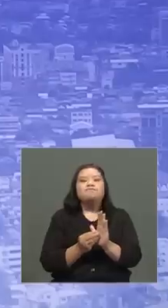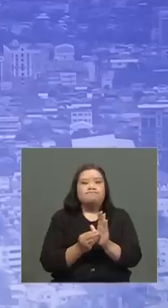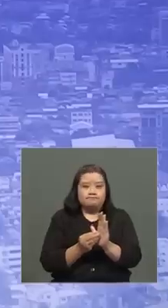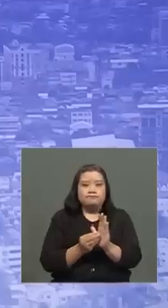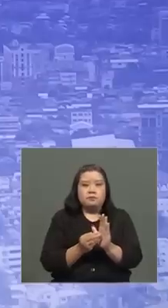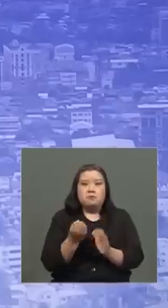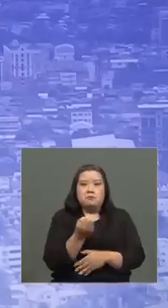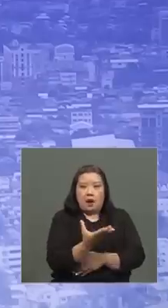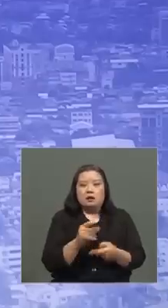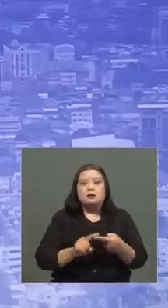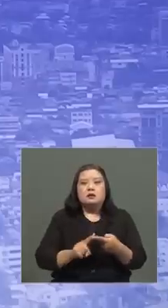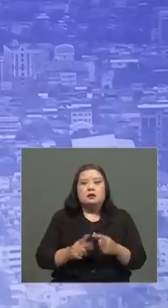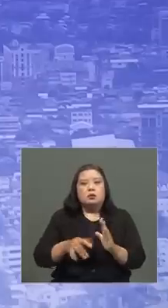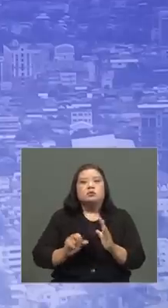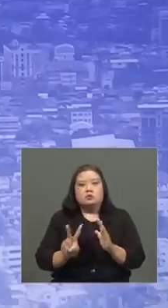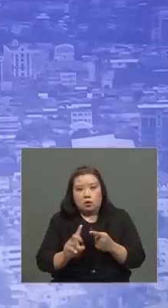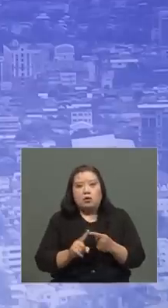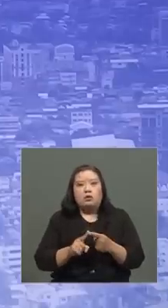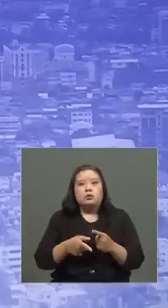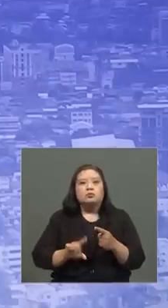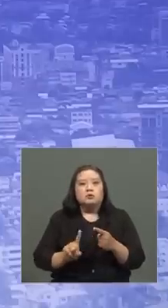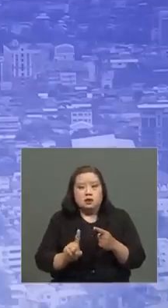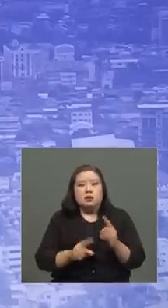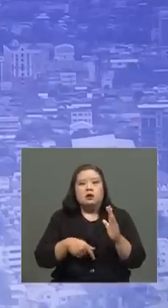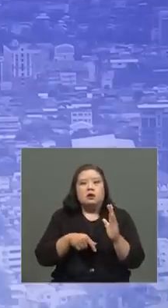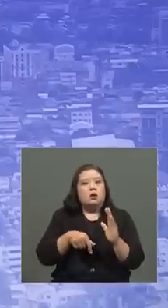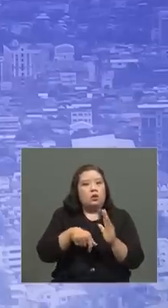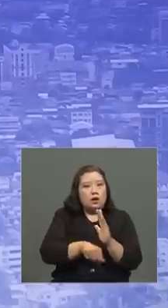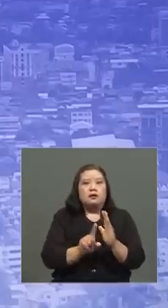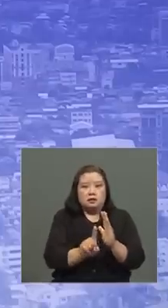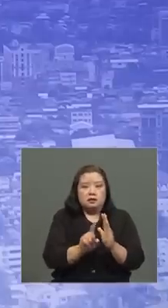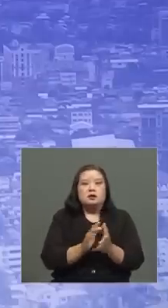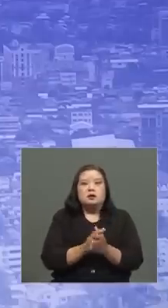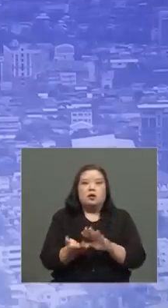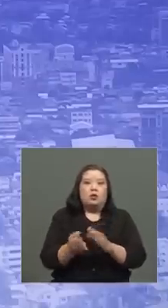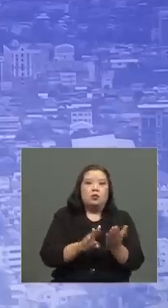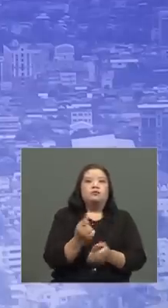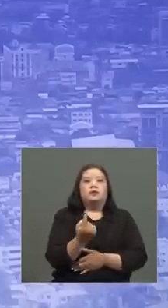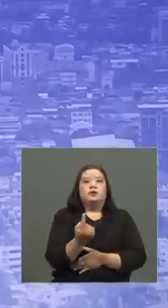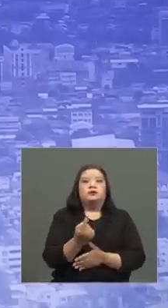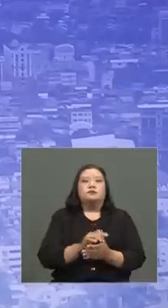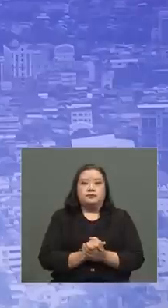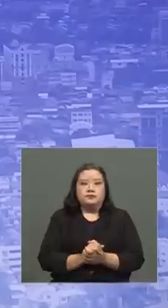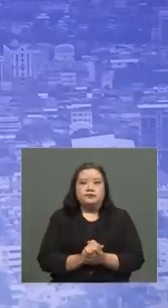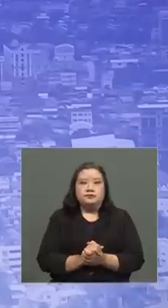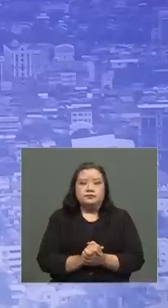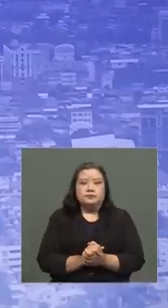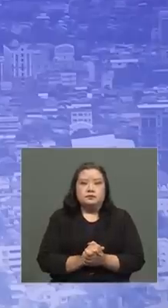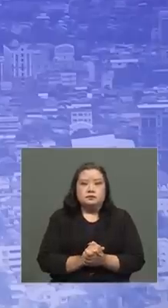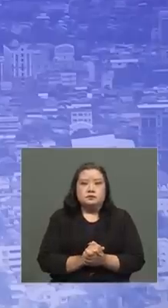ปทุมธานีมีสองประจวบคีรีขันธ์ 1นครราชสีมา 1แล้วก็นครพนมอีกหนึ่งหลาย